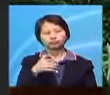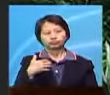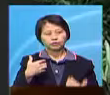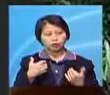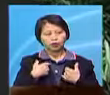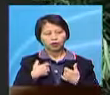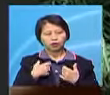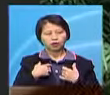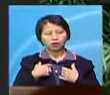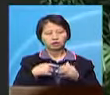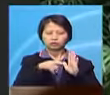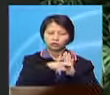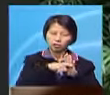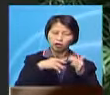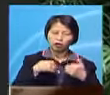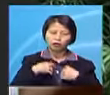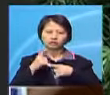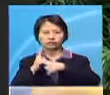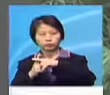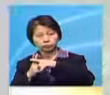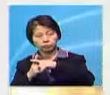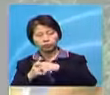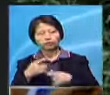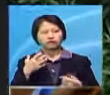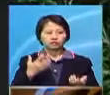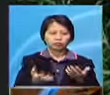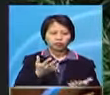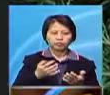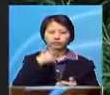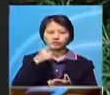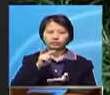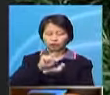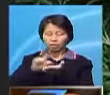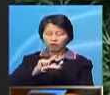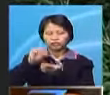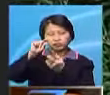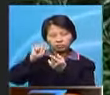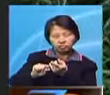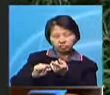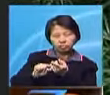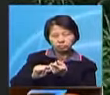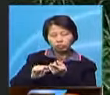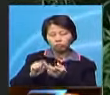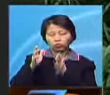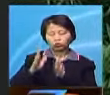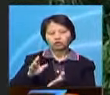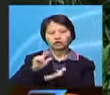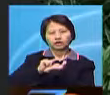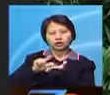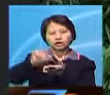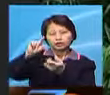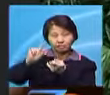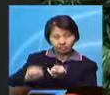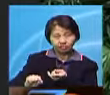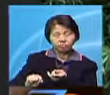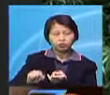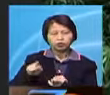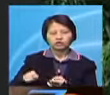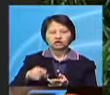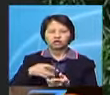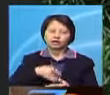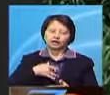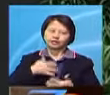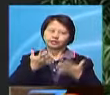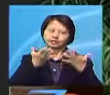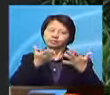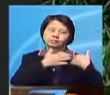pro and contra je lah. Okay, mungkin bagi yang pendapatan rendah, mungkin pada diorang agak beban sikit